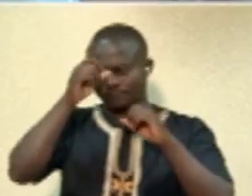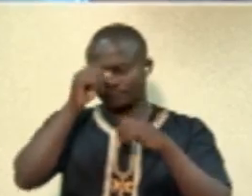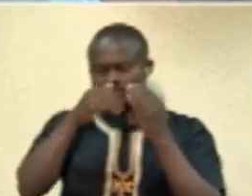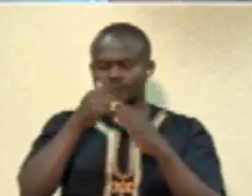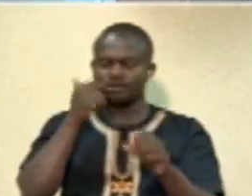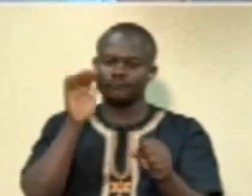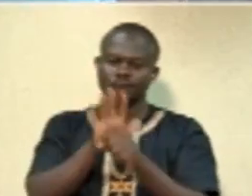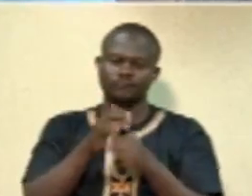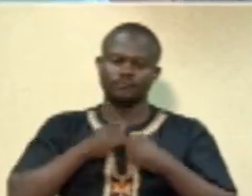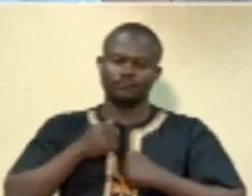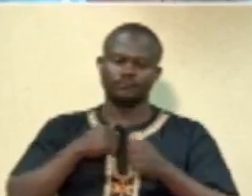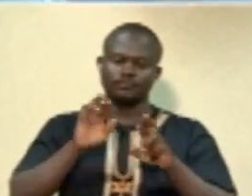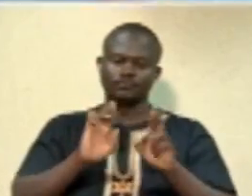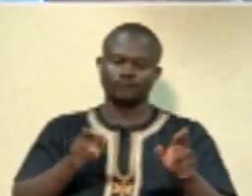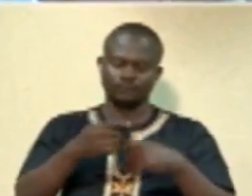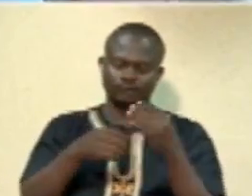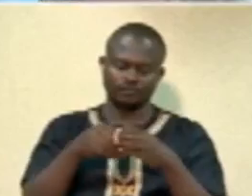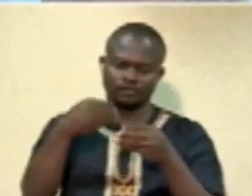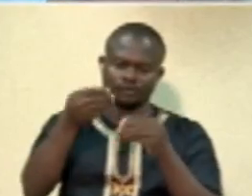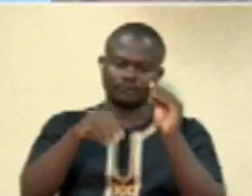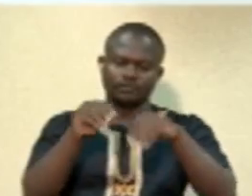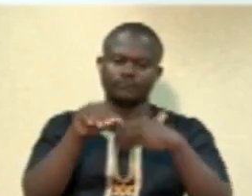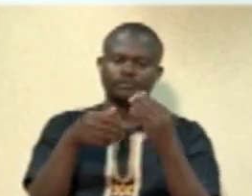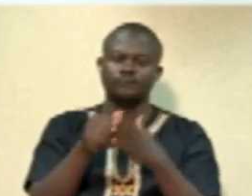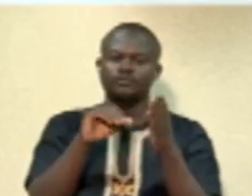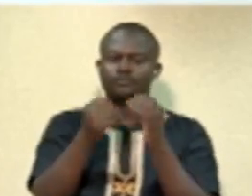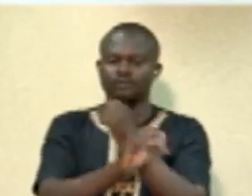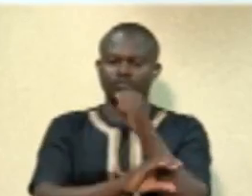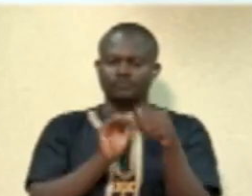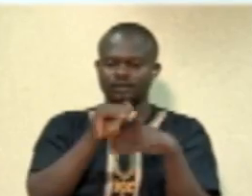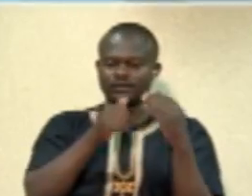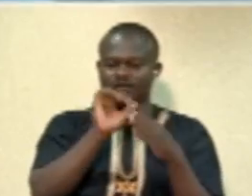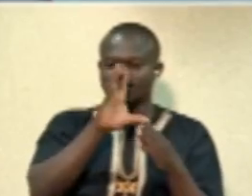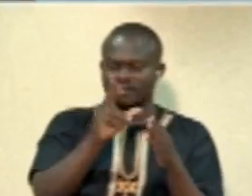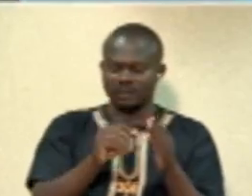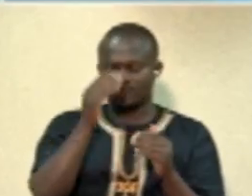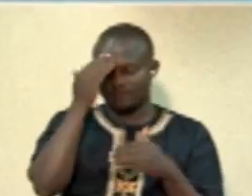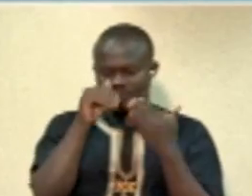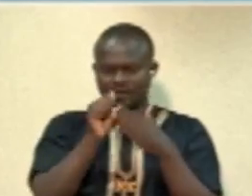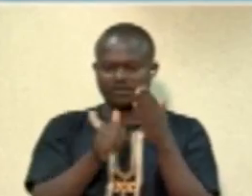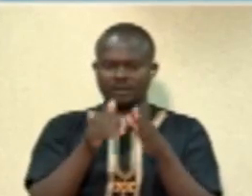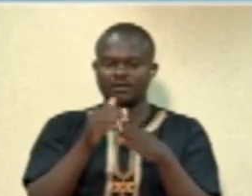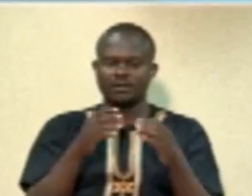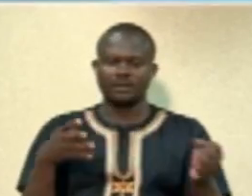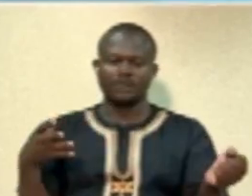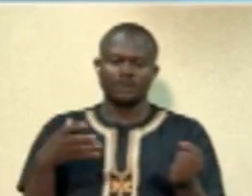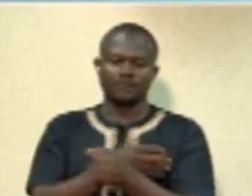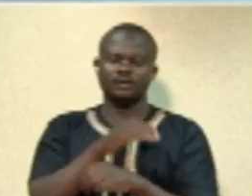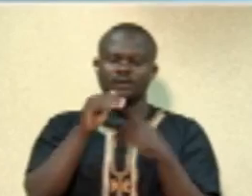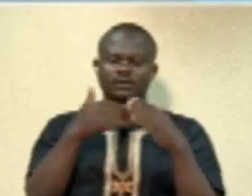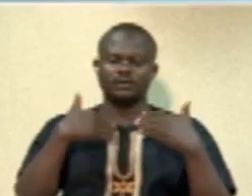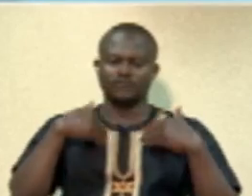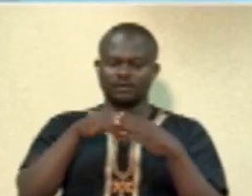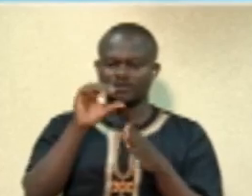ku Rwanda rwiteguye gukomeza gutanga umusanzu warwo mu ruhando rw'ibindi bihugu bya Afurika mu rwego rwo kubaka ubushobozi bw'inzego z'ubuzima kuri uyu